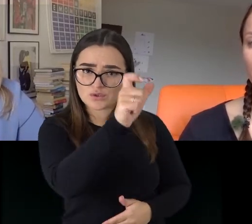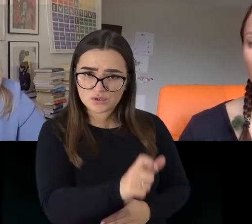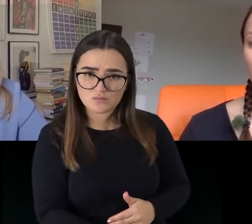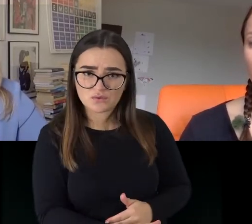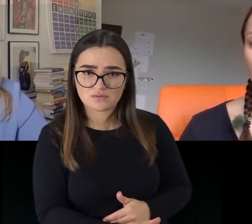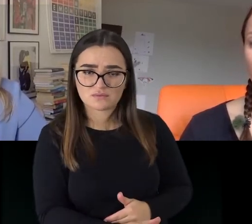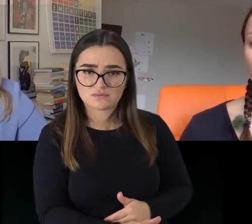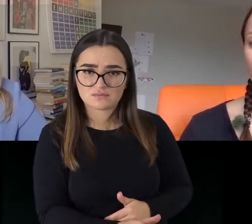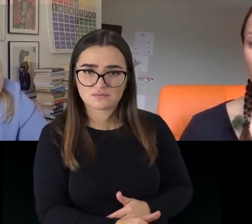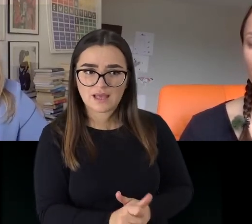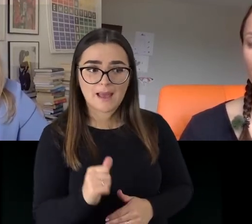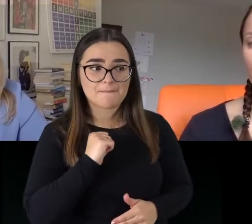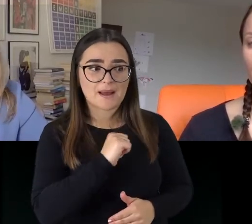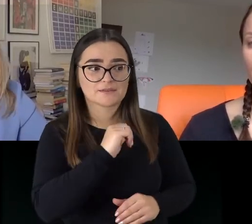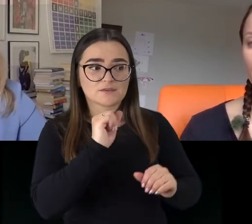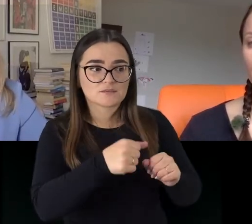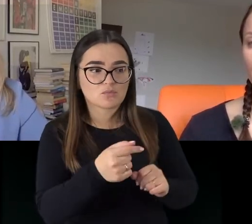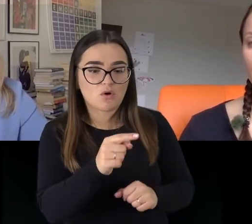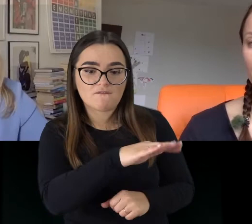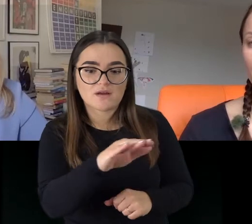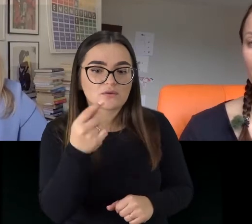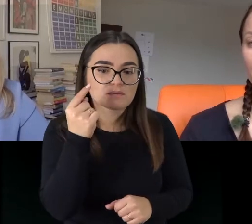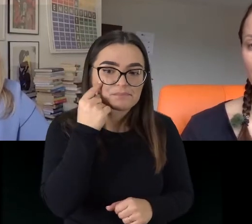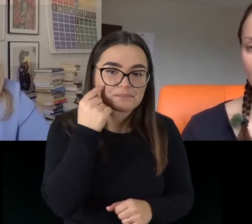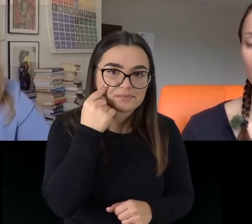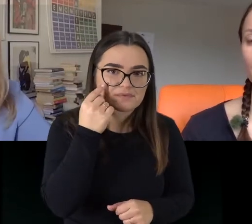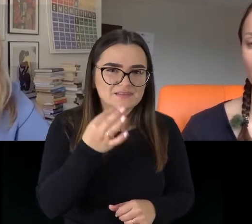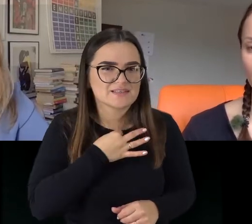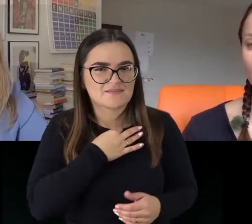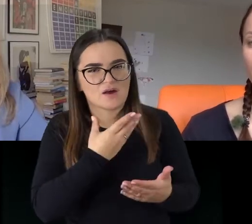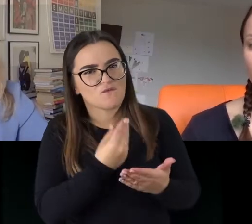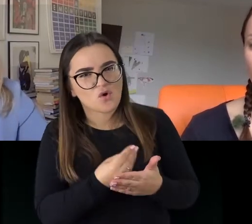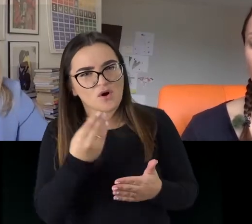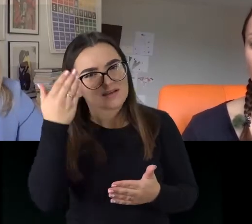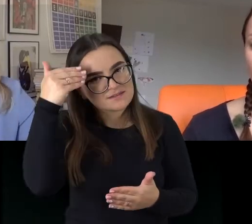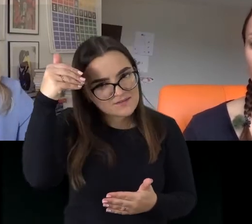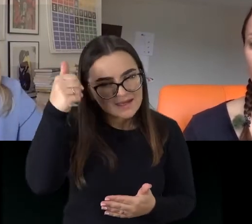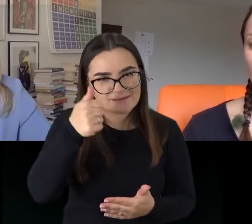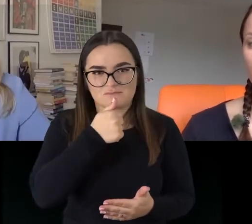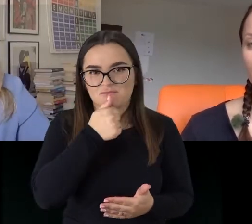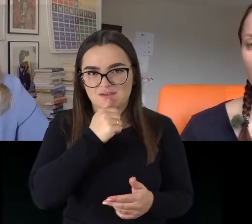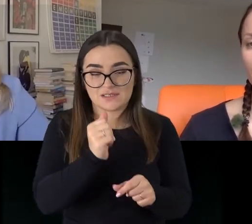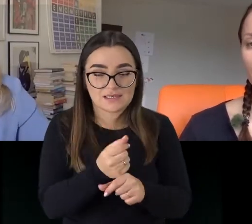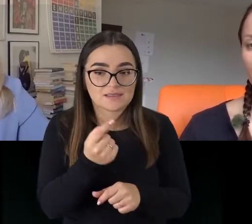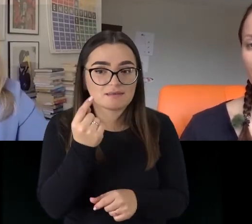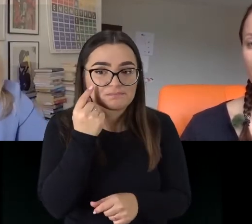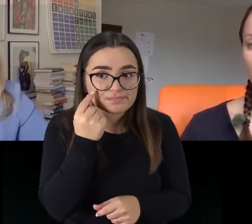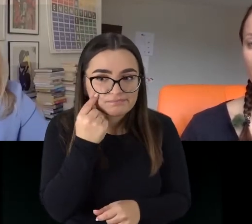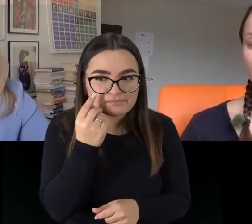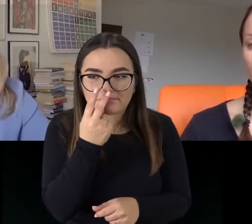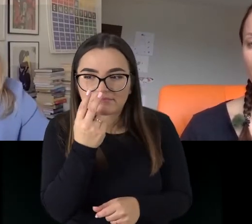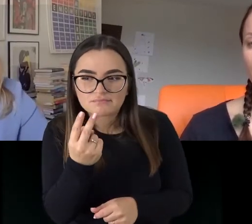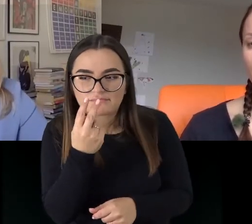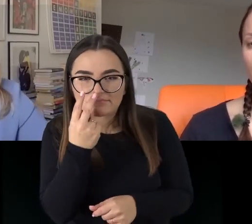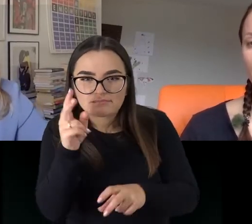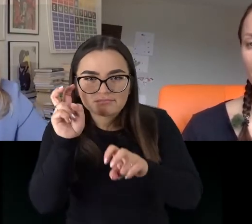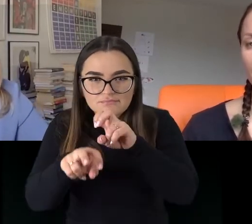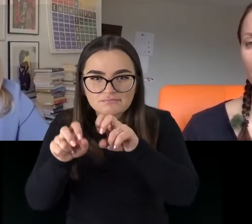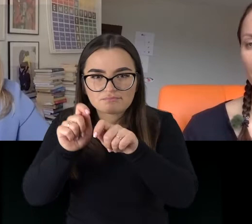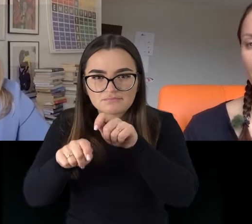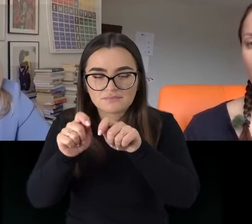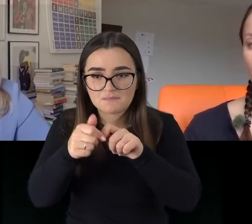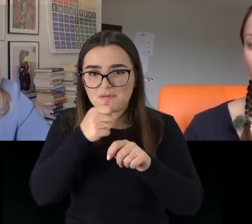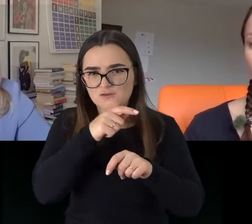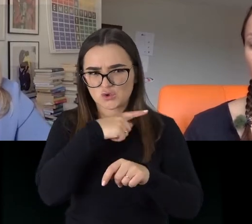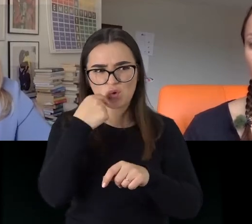man atrodo, pastebėti vaikus, kad ir svetimus, pavyzdžiui, mokytojai, arba, nežinau, daugybė iš mūsų juk dirbam